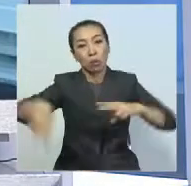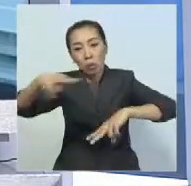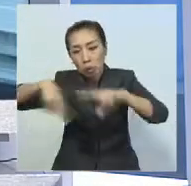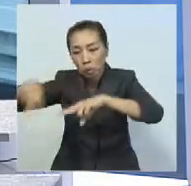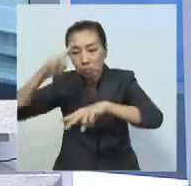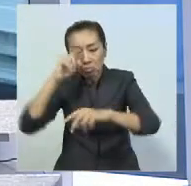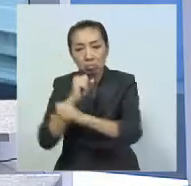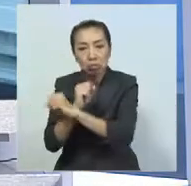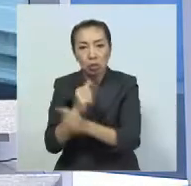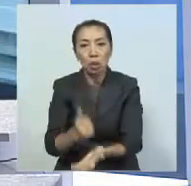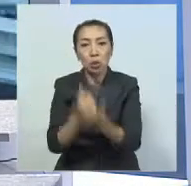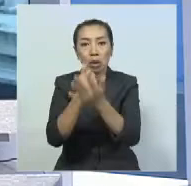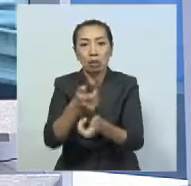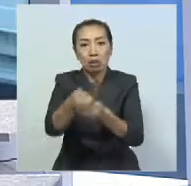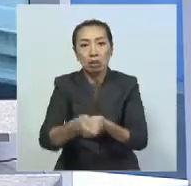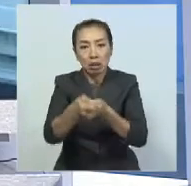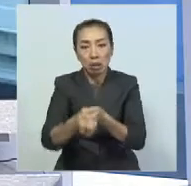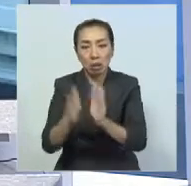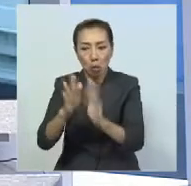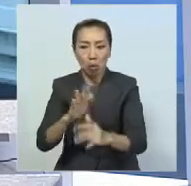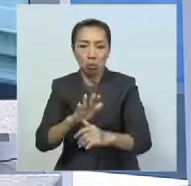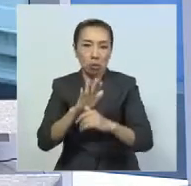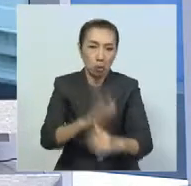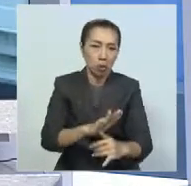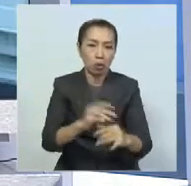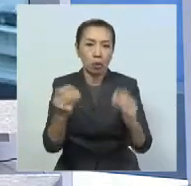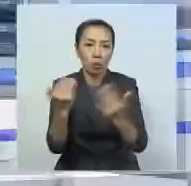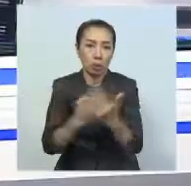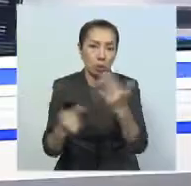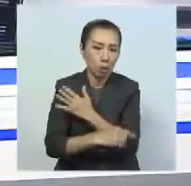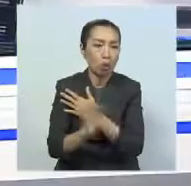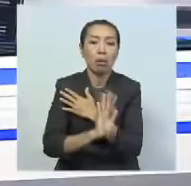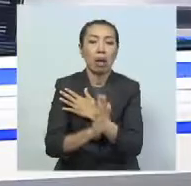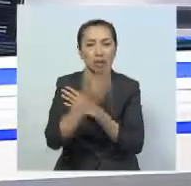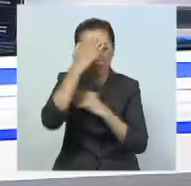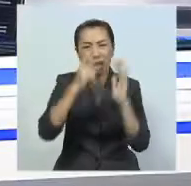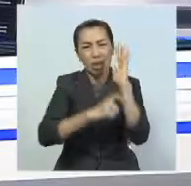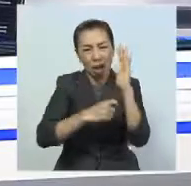ที่นะคะเพื่อไม่ให้เกษตรกรเนี่ยถูกเอารัดเอาเปรียบเพราะแค่ราคายางพารามันถูกอย่างเดียว